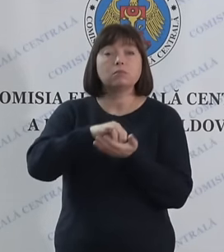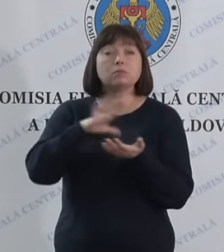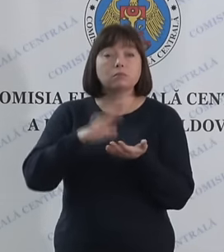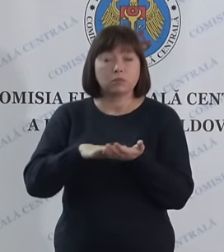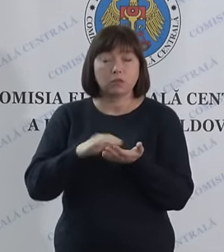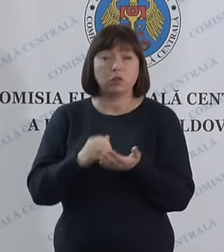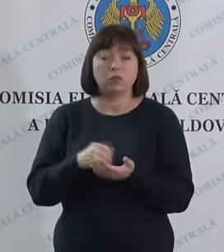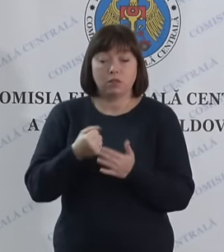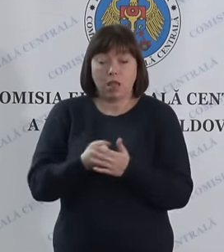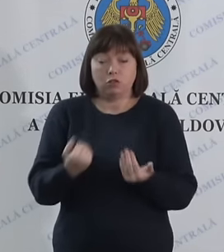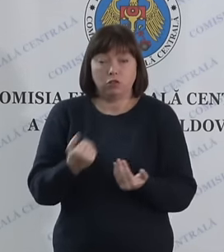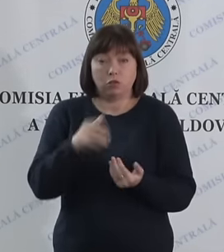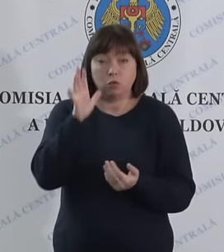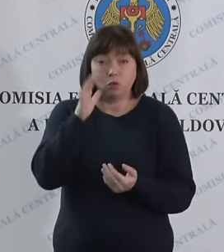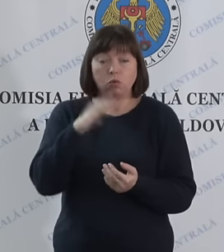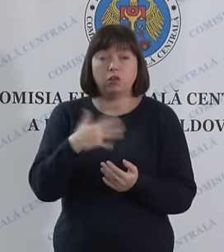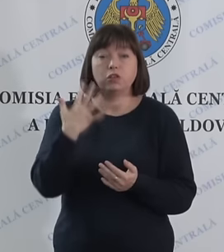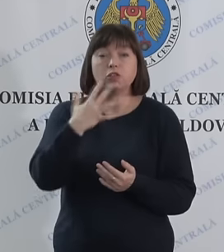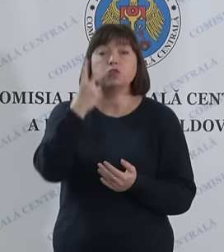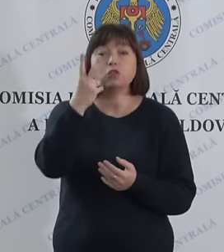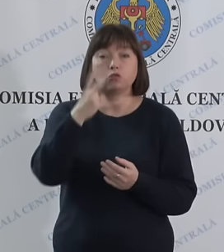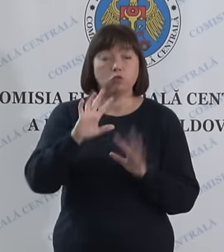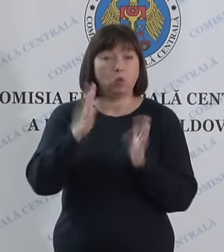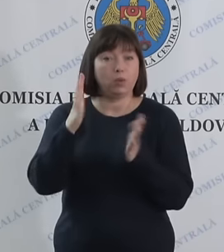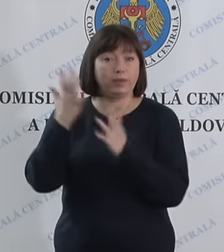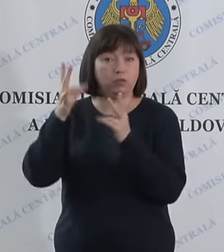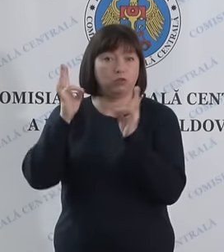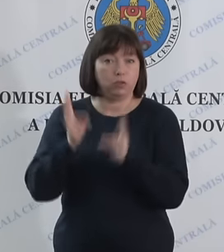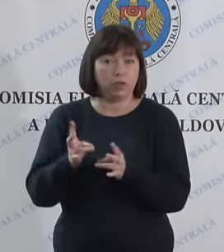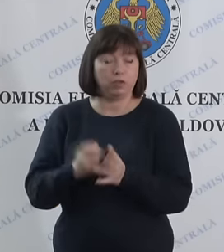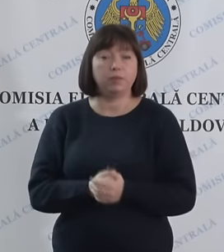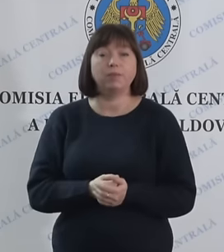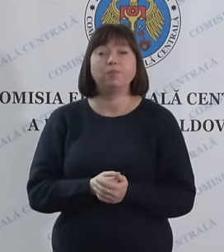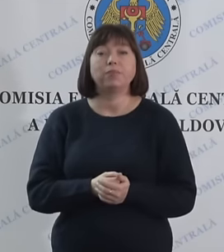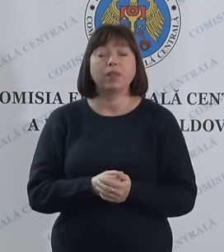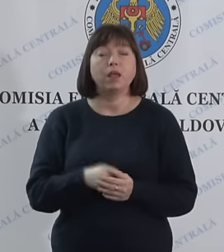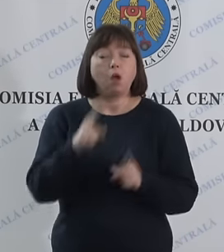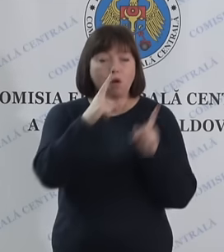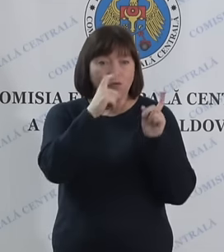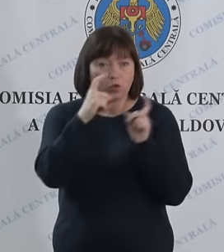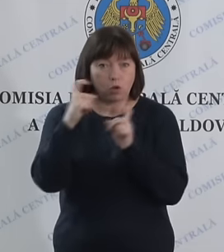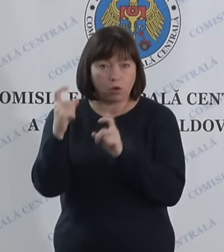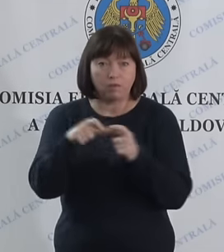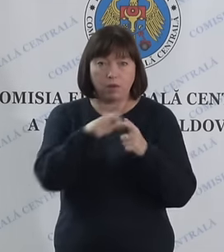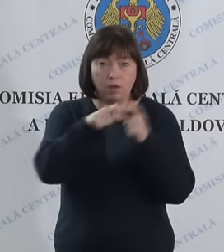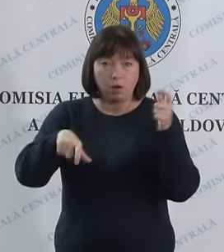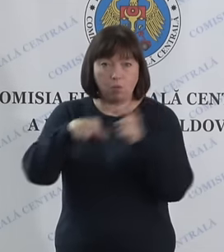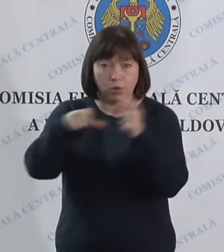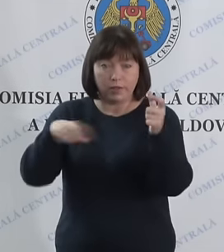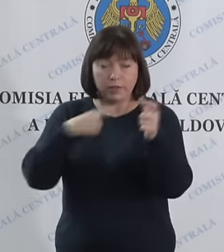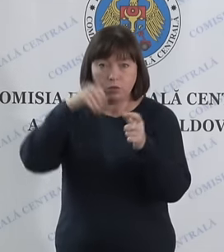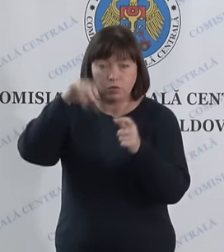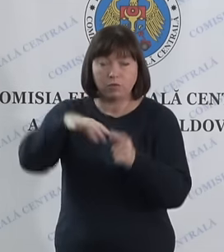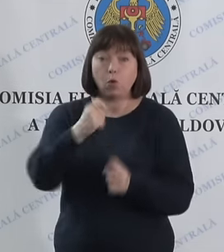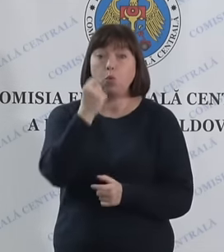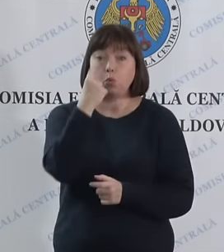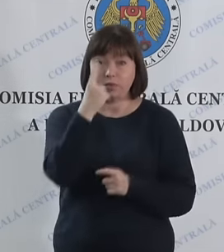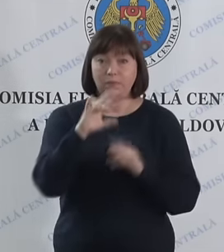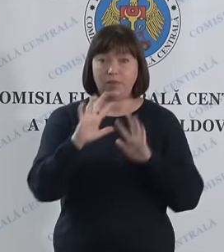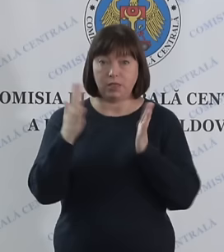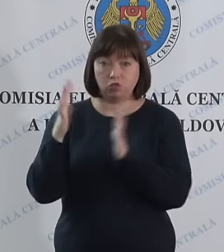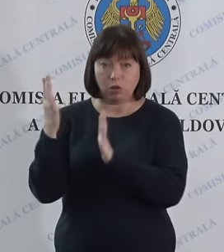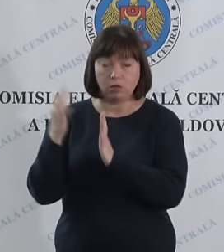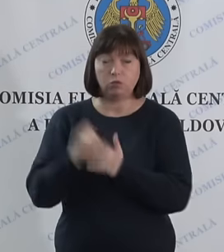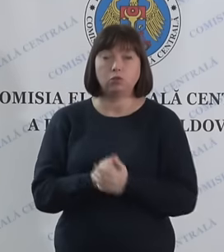această oră, a 52 de incidente, și anume, fotografierea buletinului de vot, 11